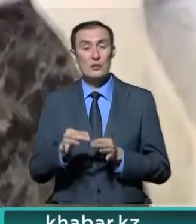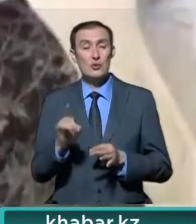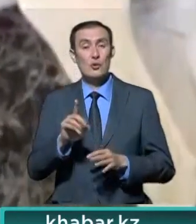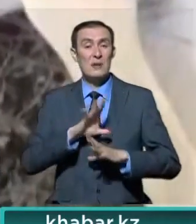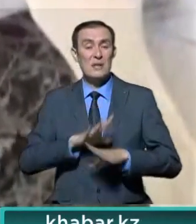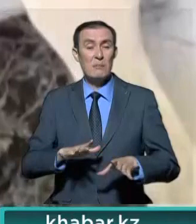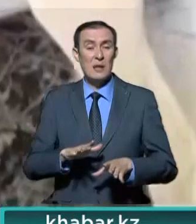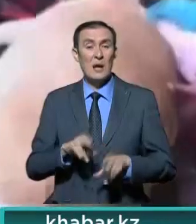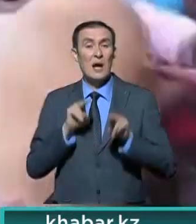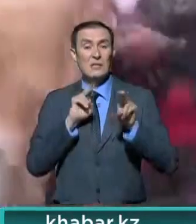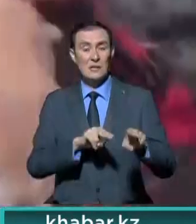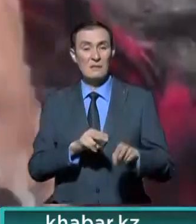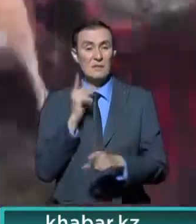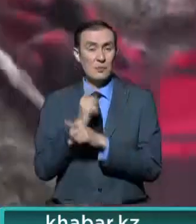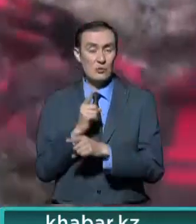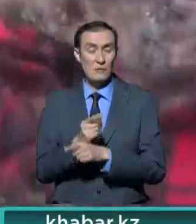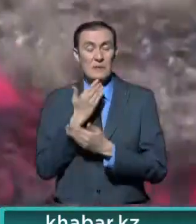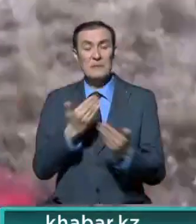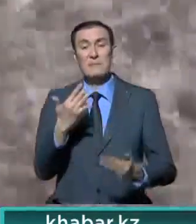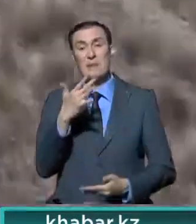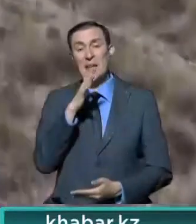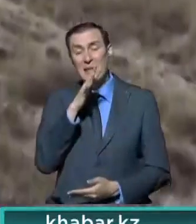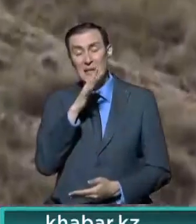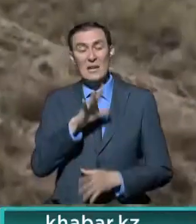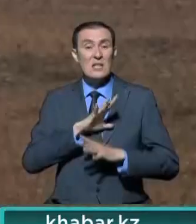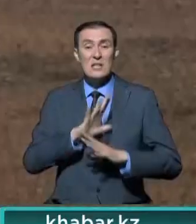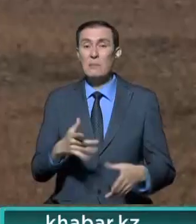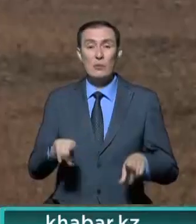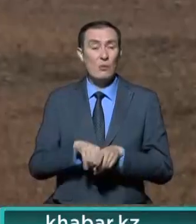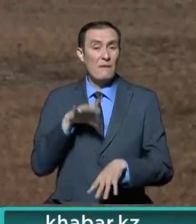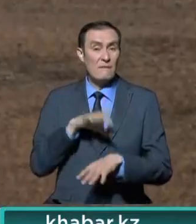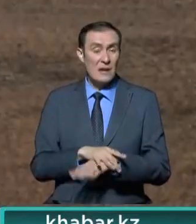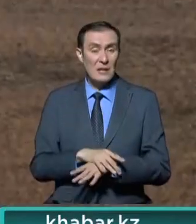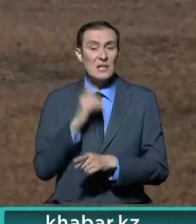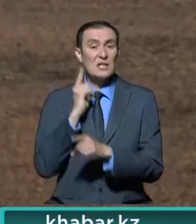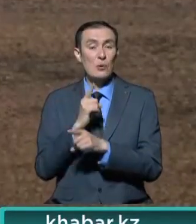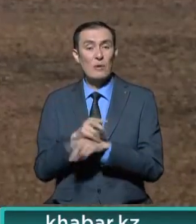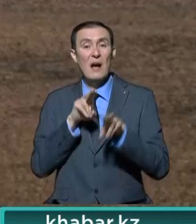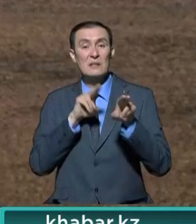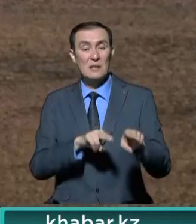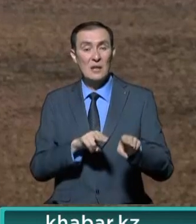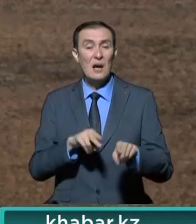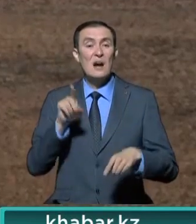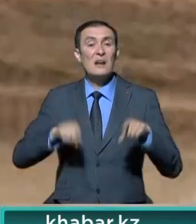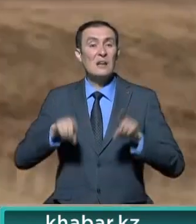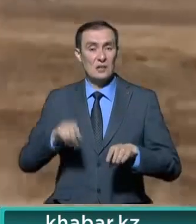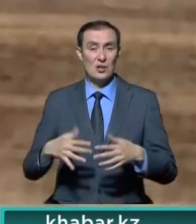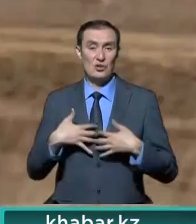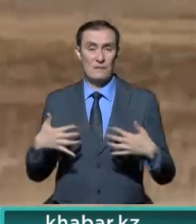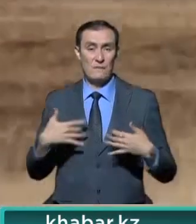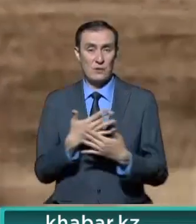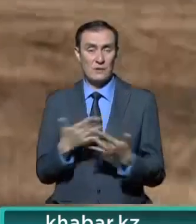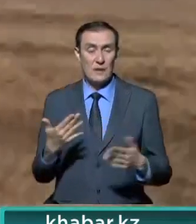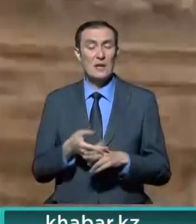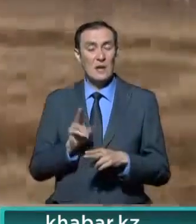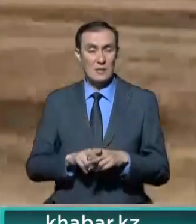бороться с браконьерами. Кстати, за последние 5 лет в регионе еще не было ни одного случая незаконного отстрела краснокнижных животных. Это